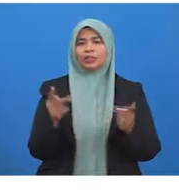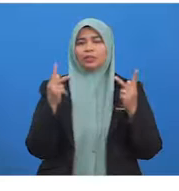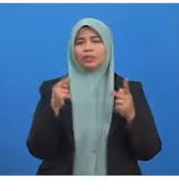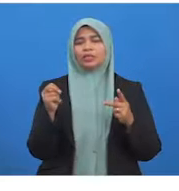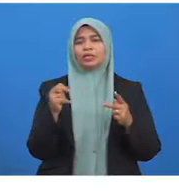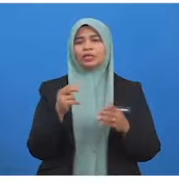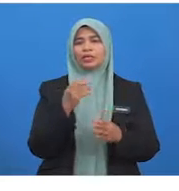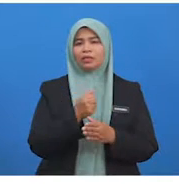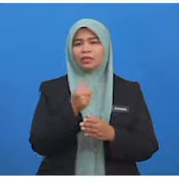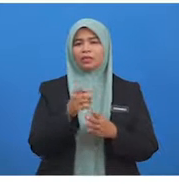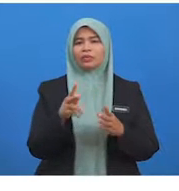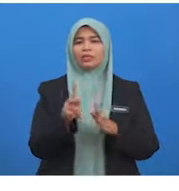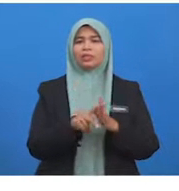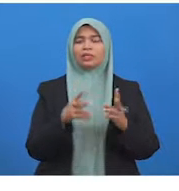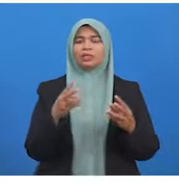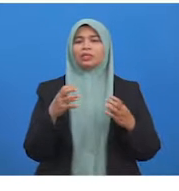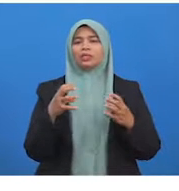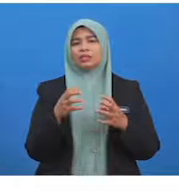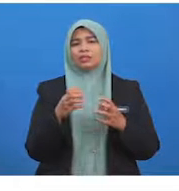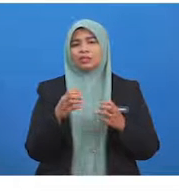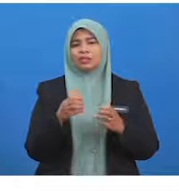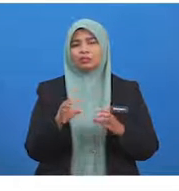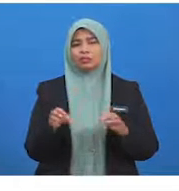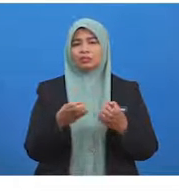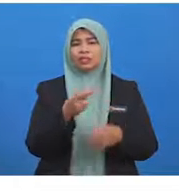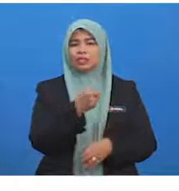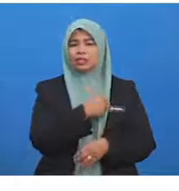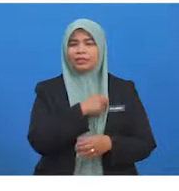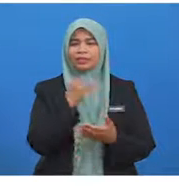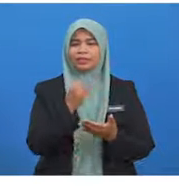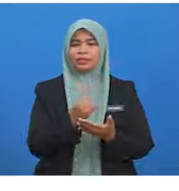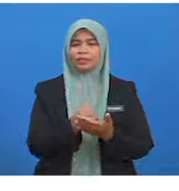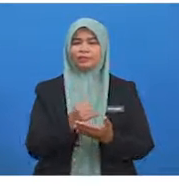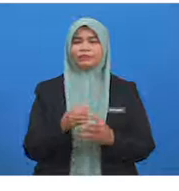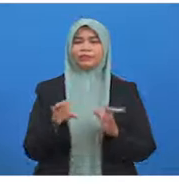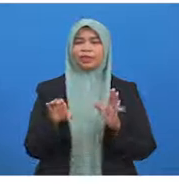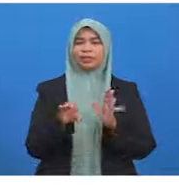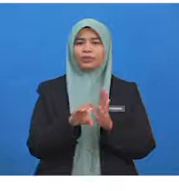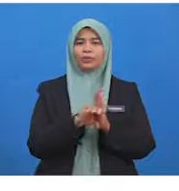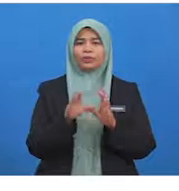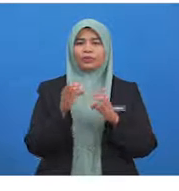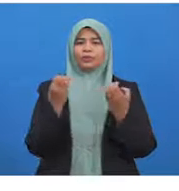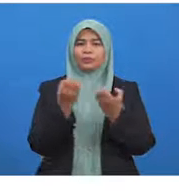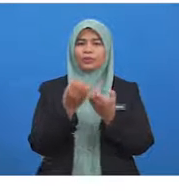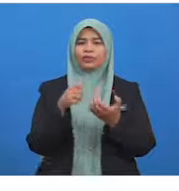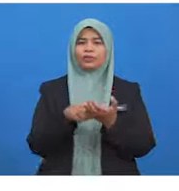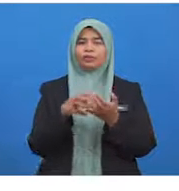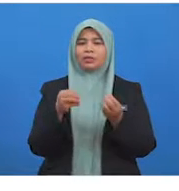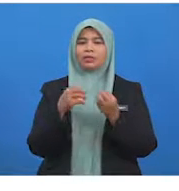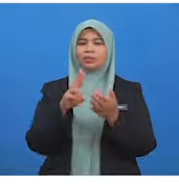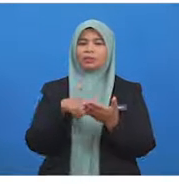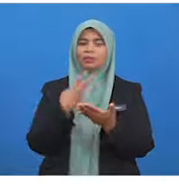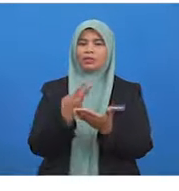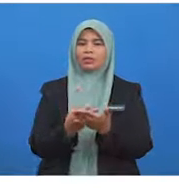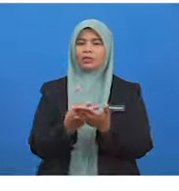Contohnya, satu kumpulan ini ingin menggulingkan kerajaan yang sedia ada dengan mencetuskan huru-hara di